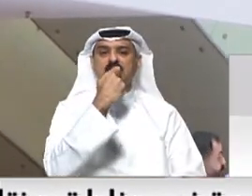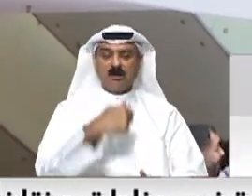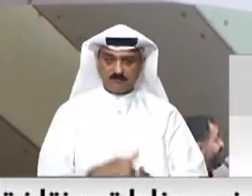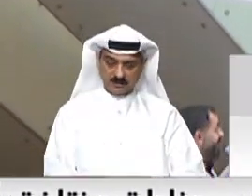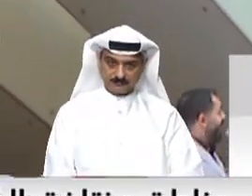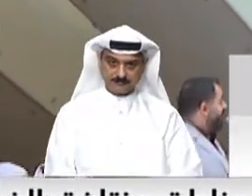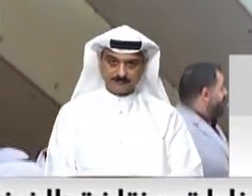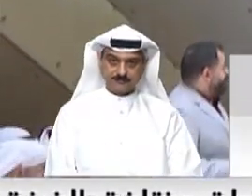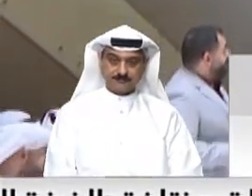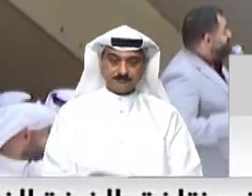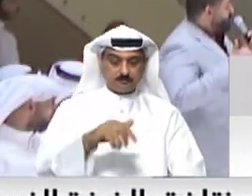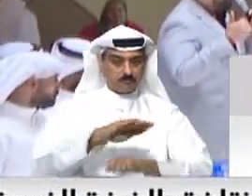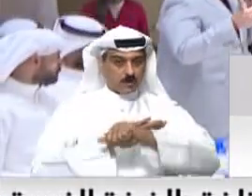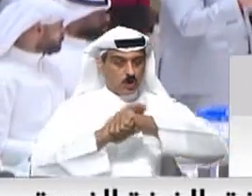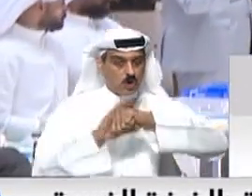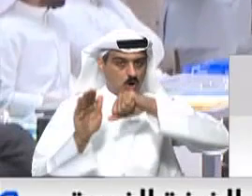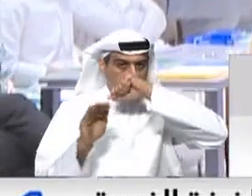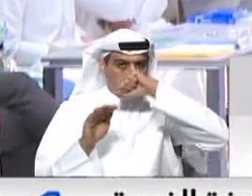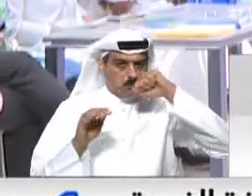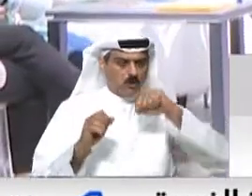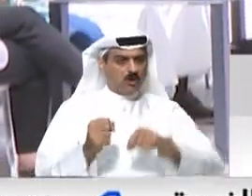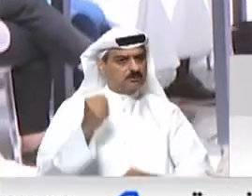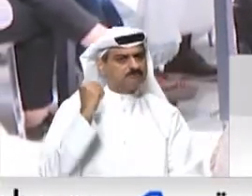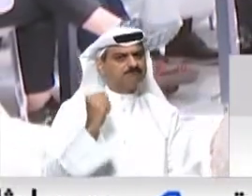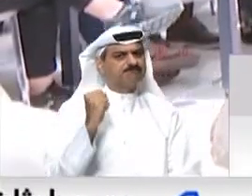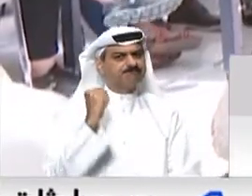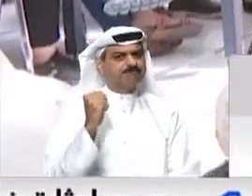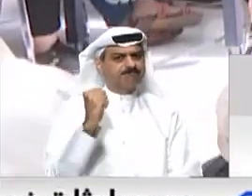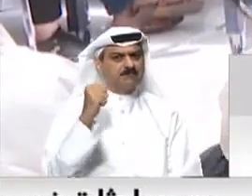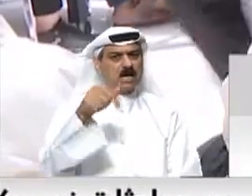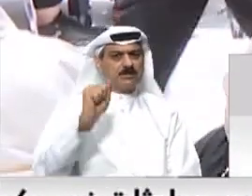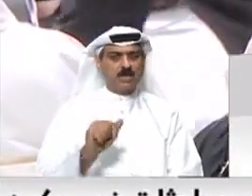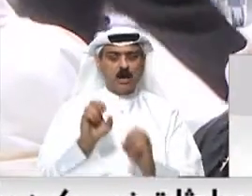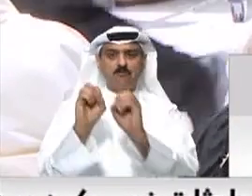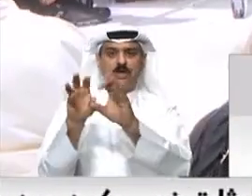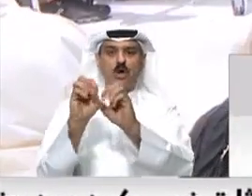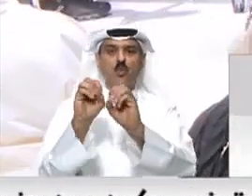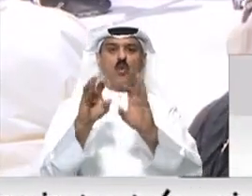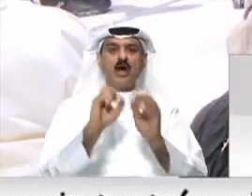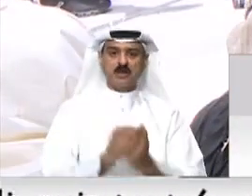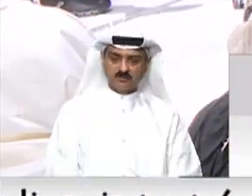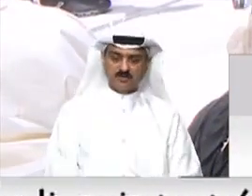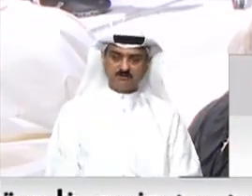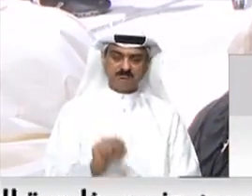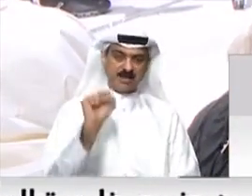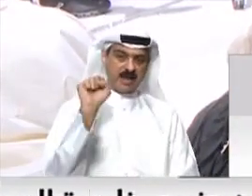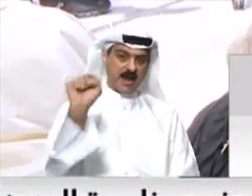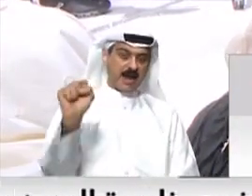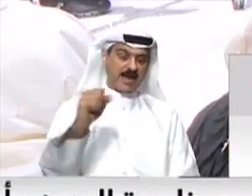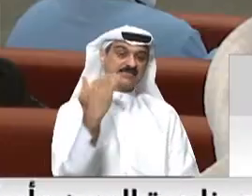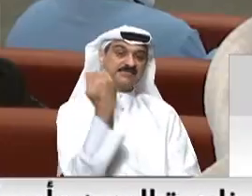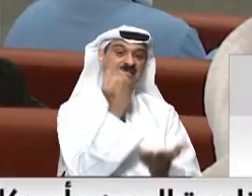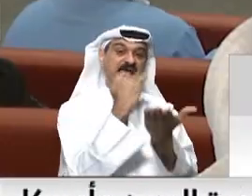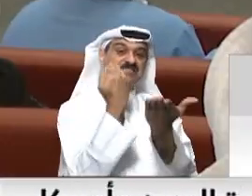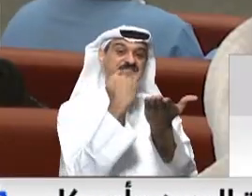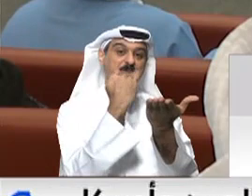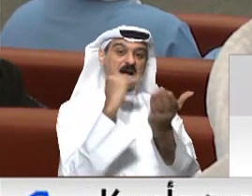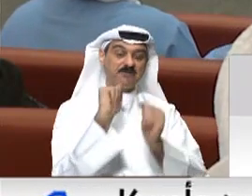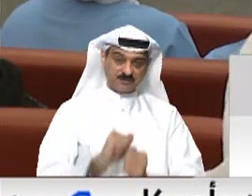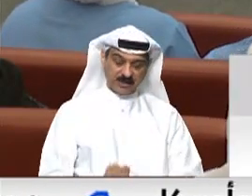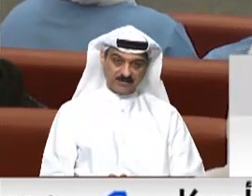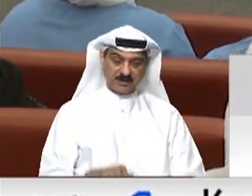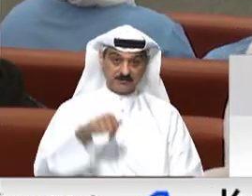بالنظر لخطورة المخدرات واتساع مداها وتعاظم آثارها المدمرة وخاصة على فئة الشباب، فإن